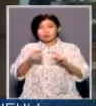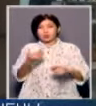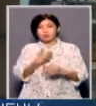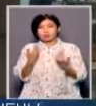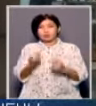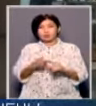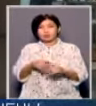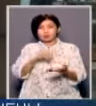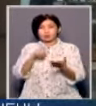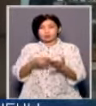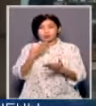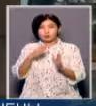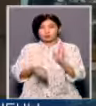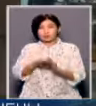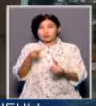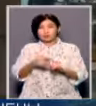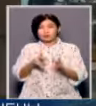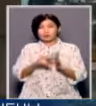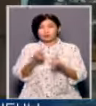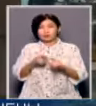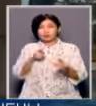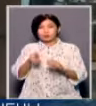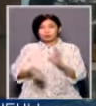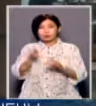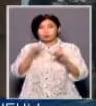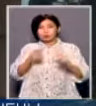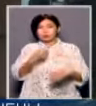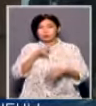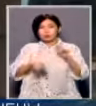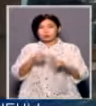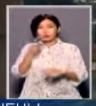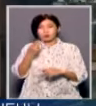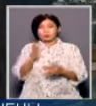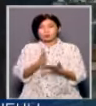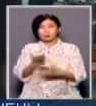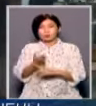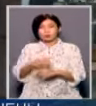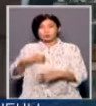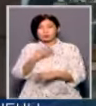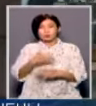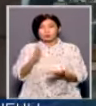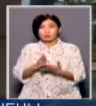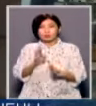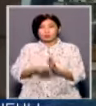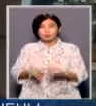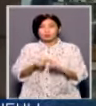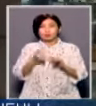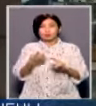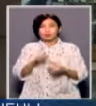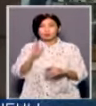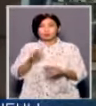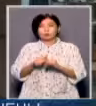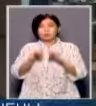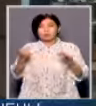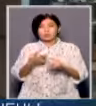Был составлен вопрос о повышении с 800 до 1000 школ. На мой взгляд, это очень актуально. И, безусловно, это будет